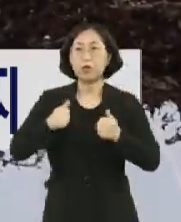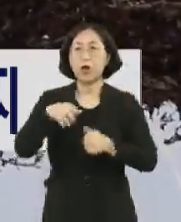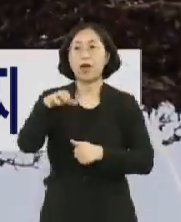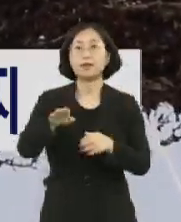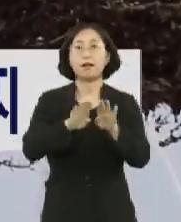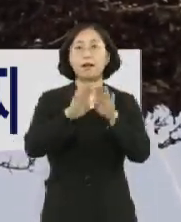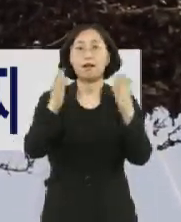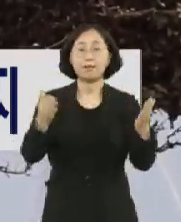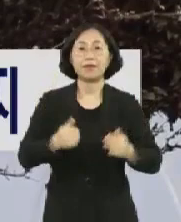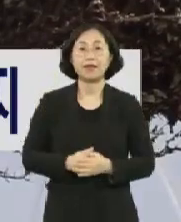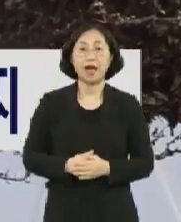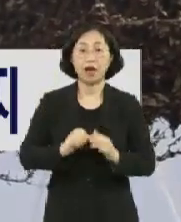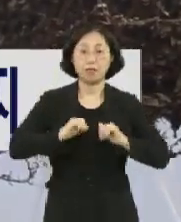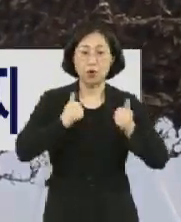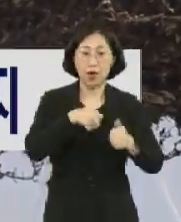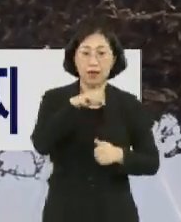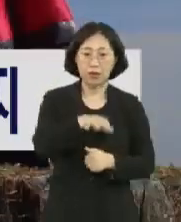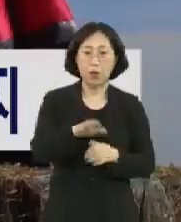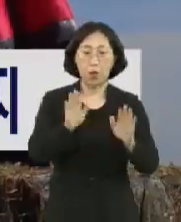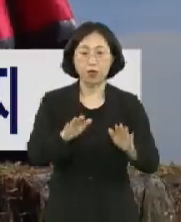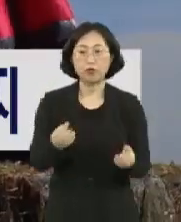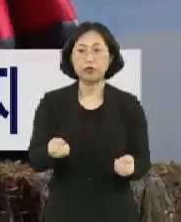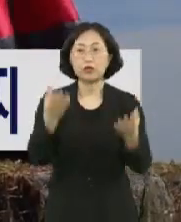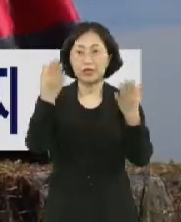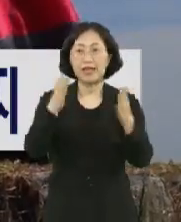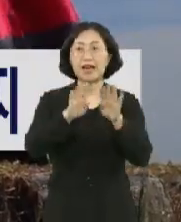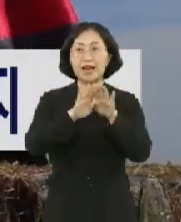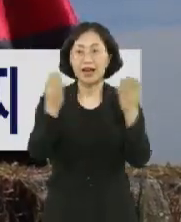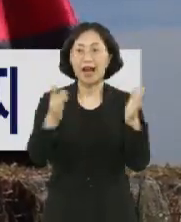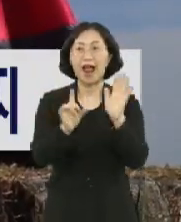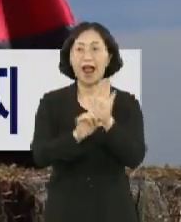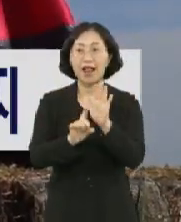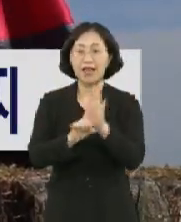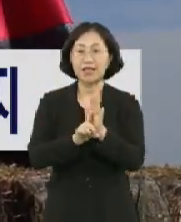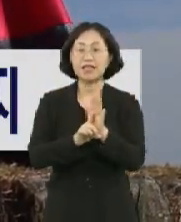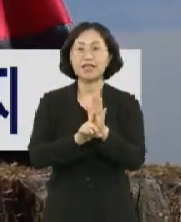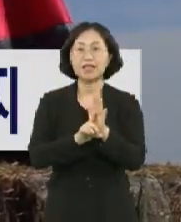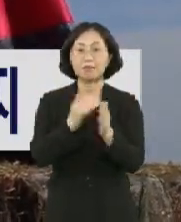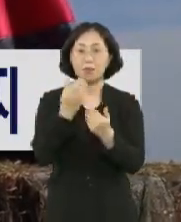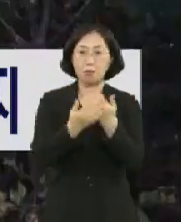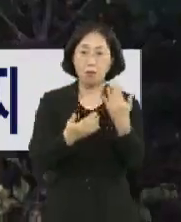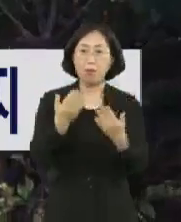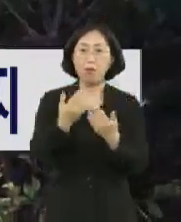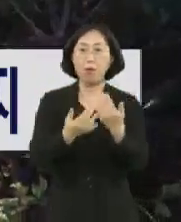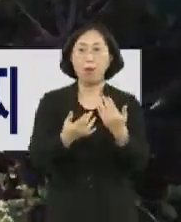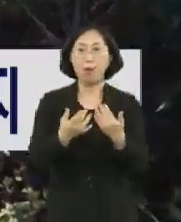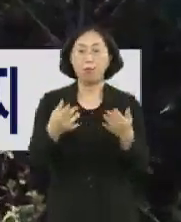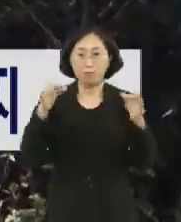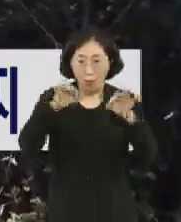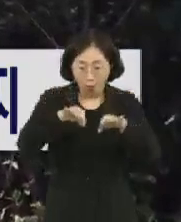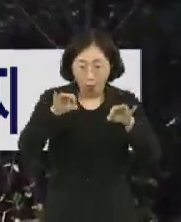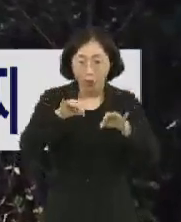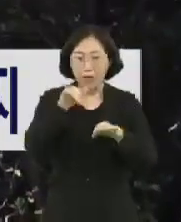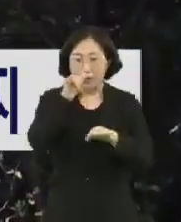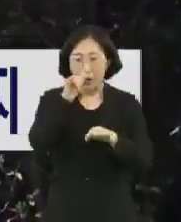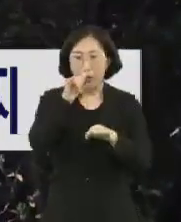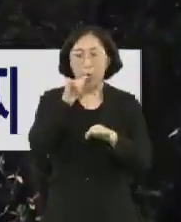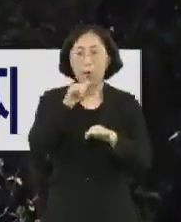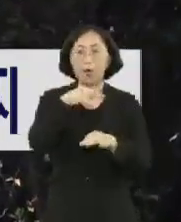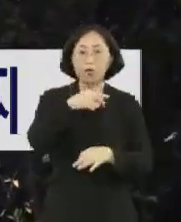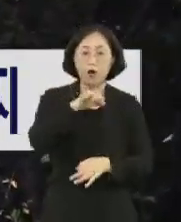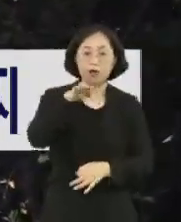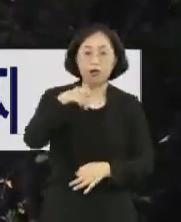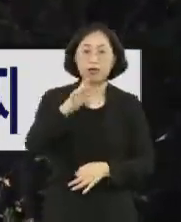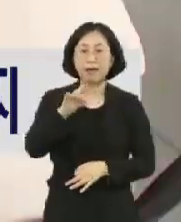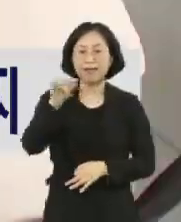일원에서 열립니다. 부여에선 오늘 축제 서막을 알리는 혼뿔 채화와 고천제 봉행이 이뤄졌고 성충, 계백